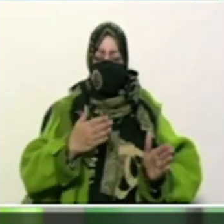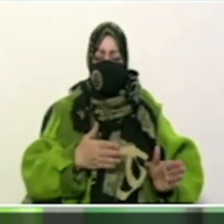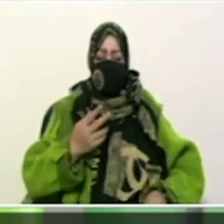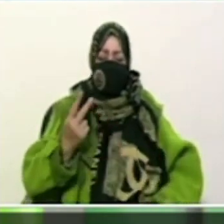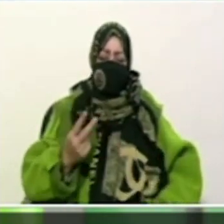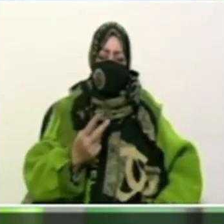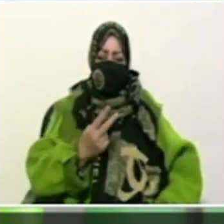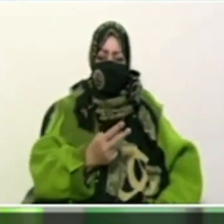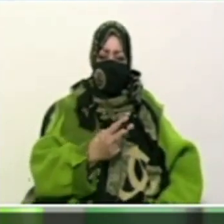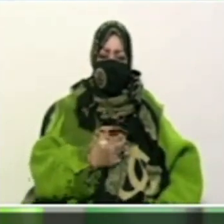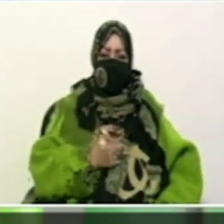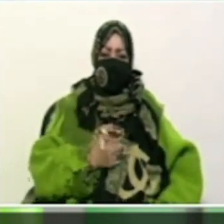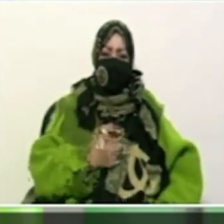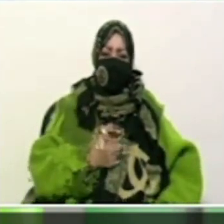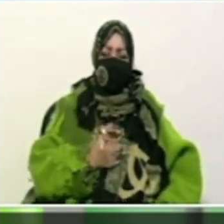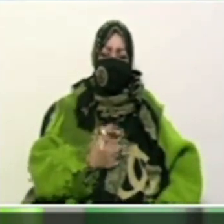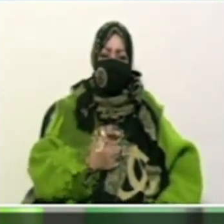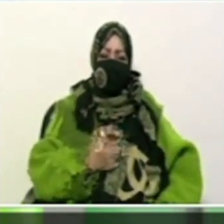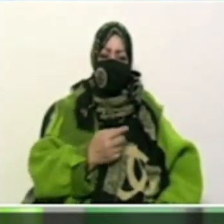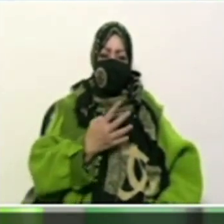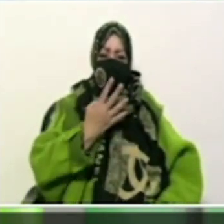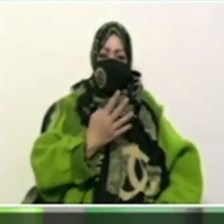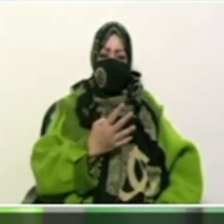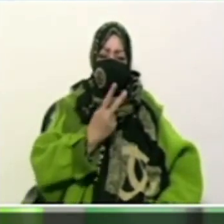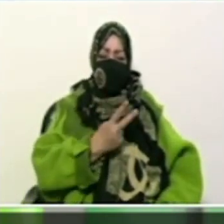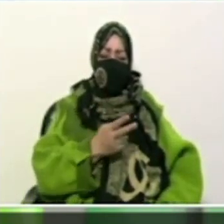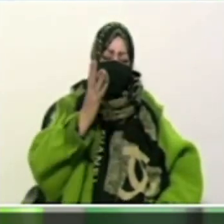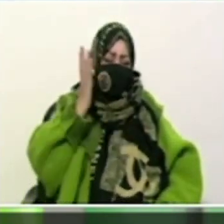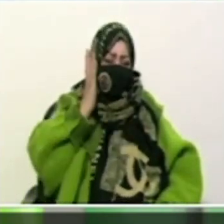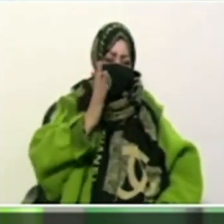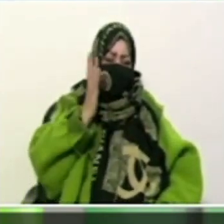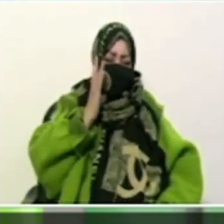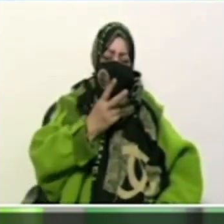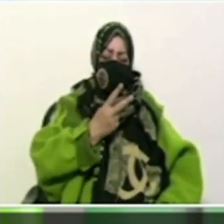اللي هون نصلي في قيام الليل. نعم. الوقت اللي هون